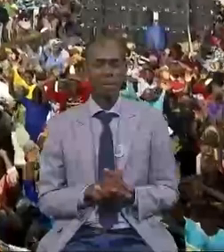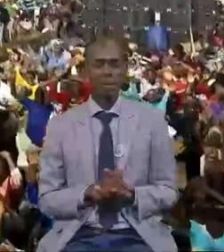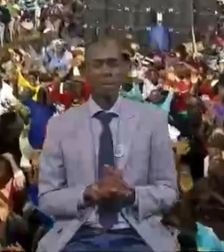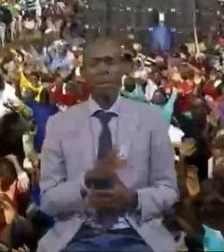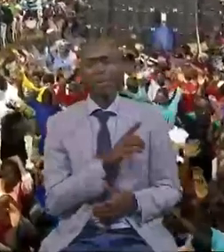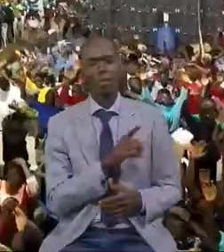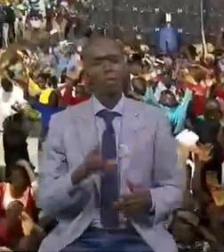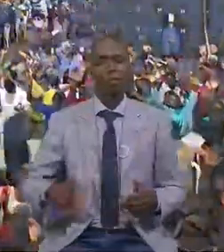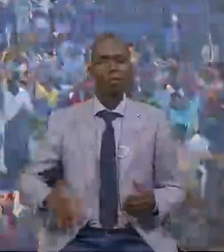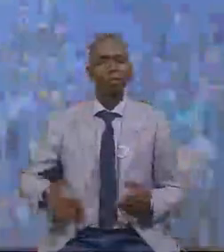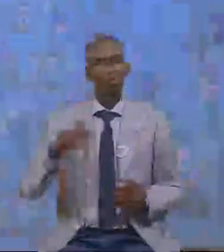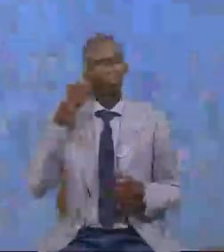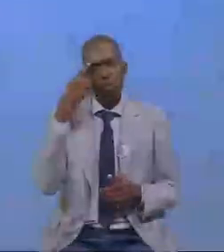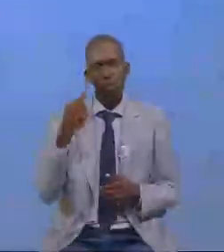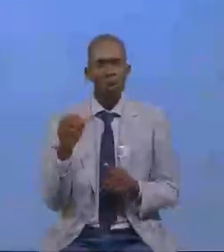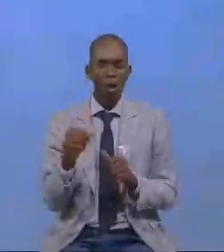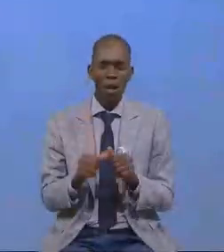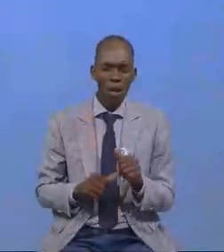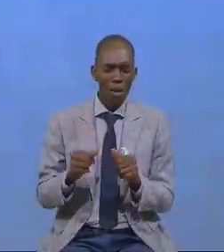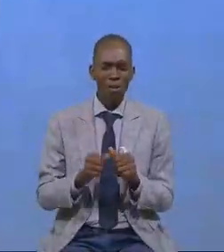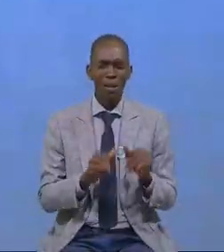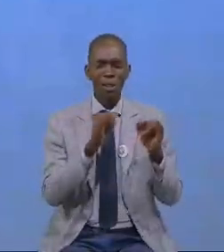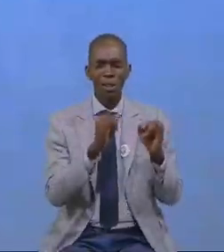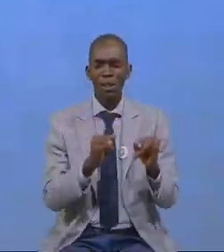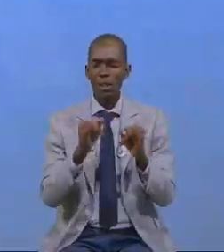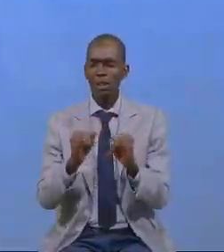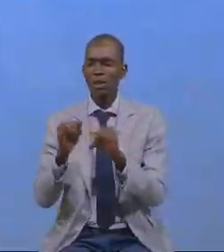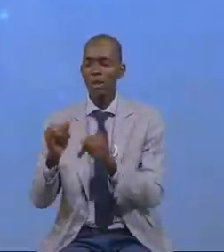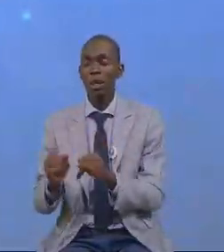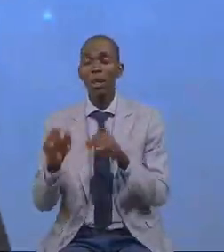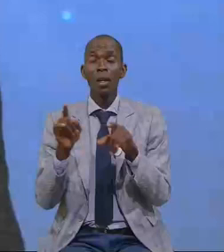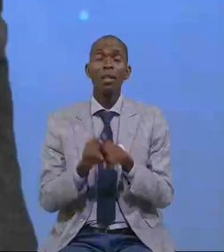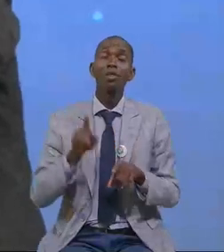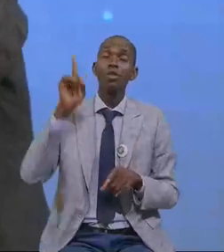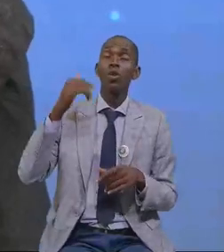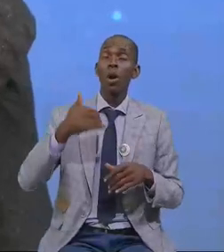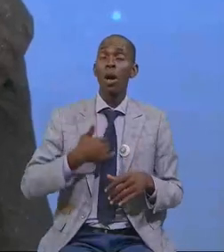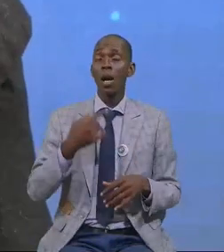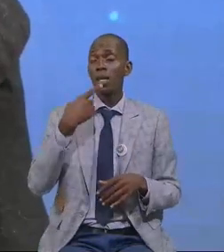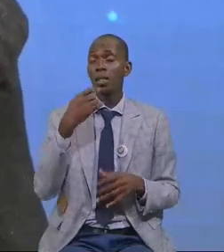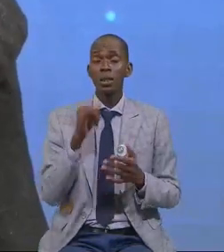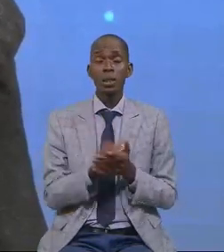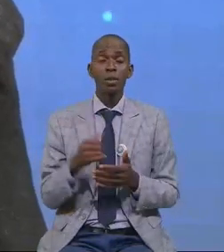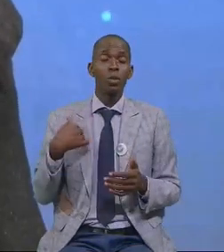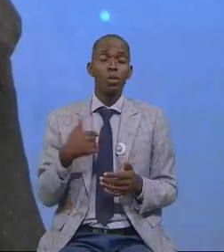Seigneur, pour toute personne, comme tu l'as dit,